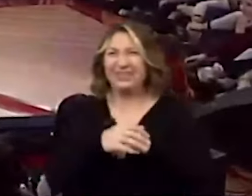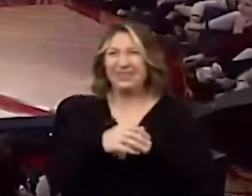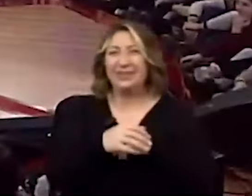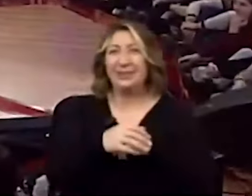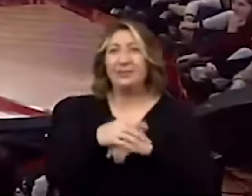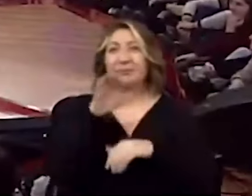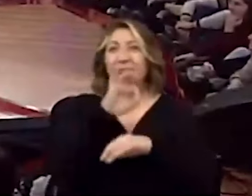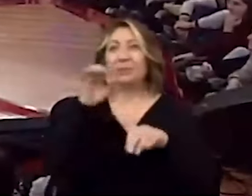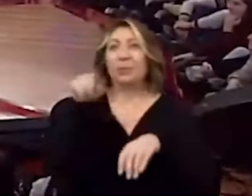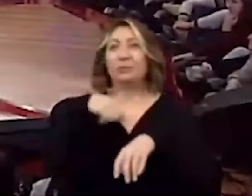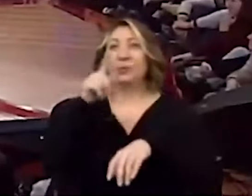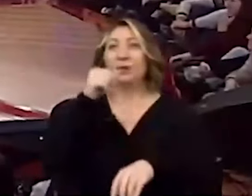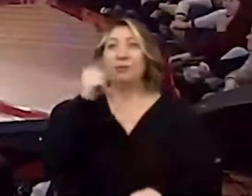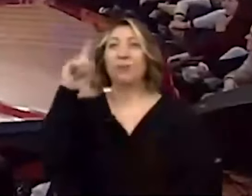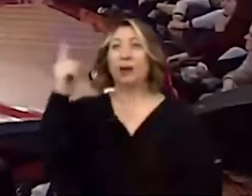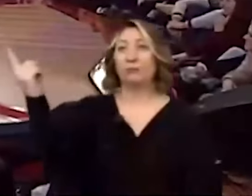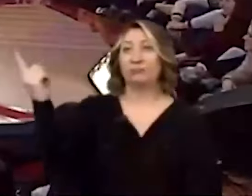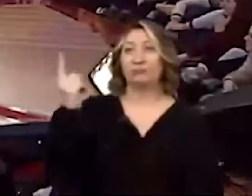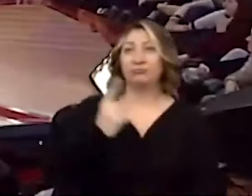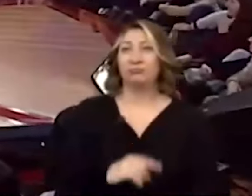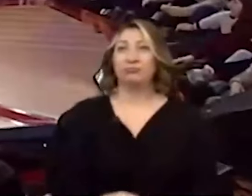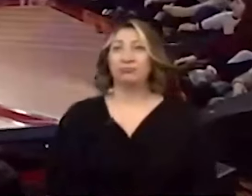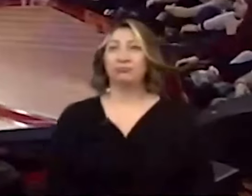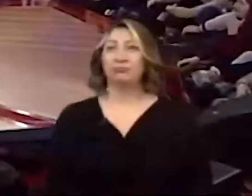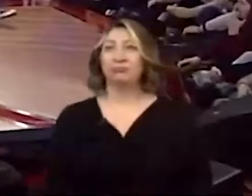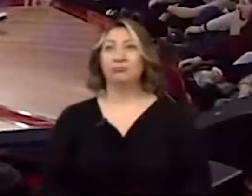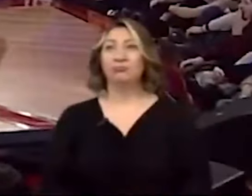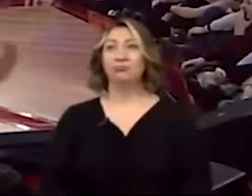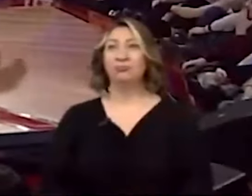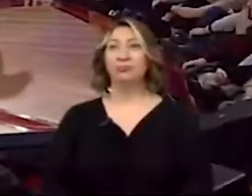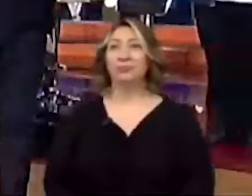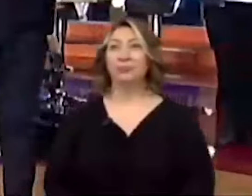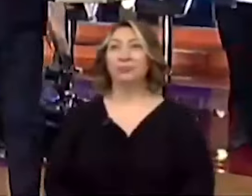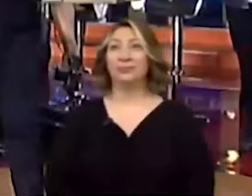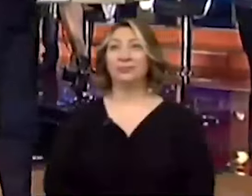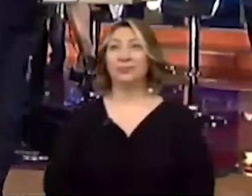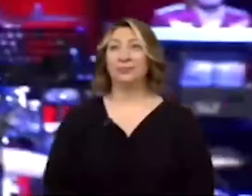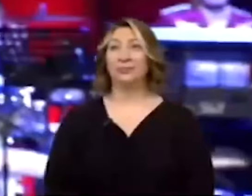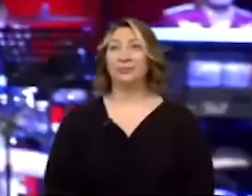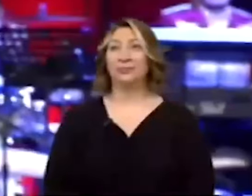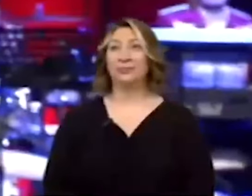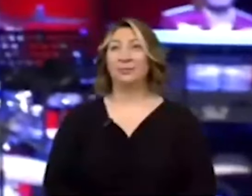Tam o sırada devlet dairesine bir adam daha gelir. Aha!